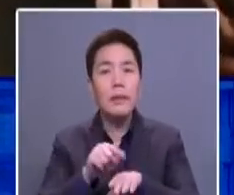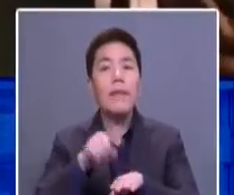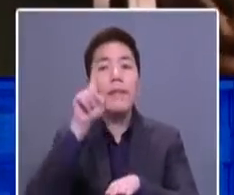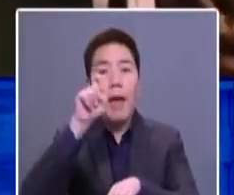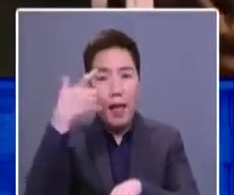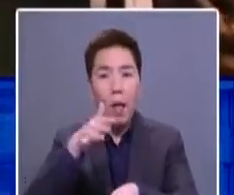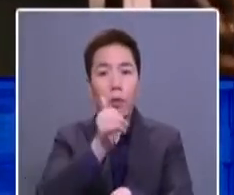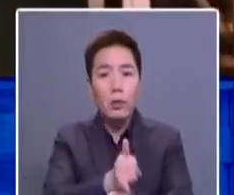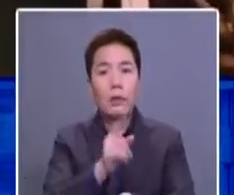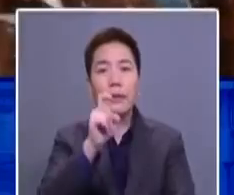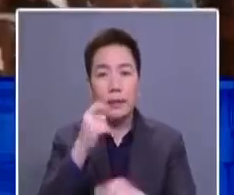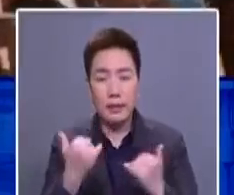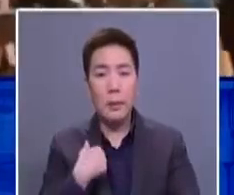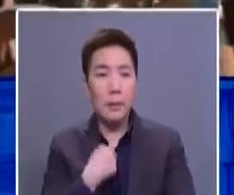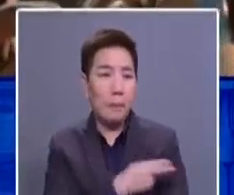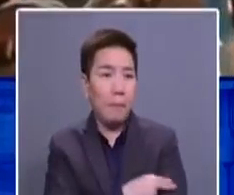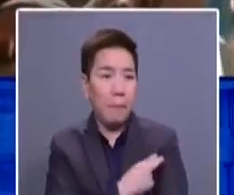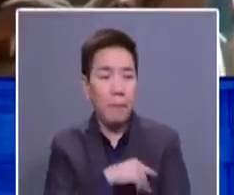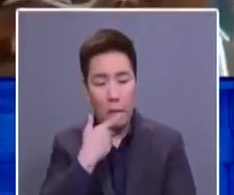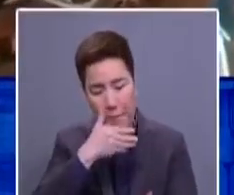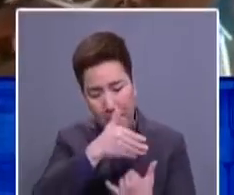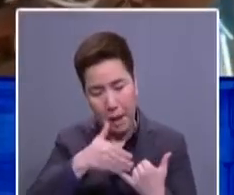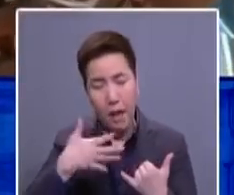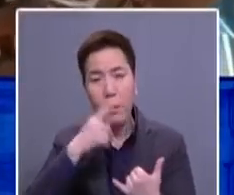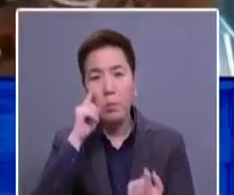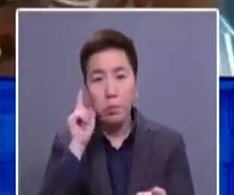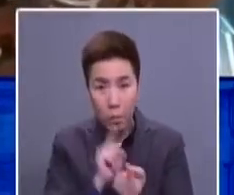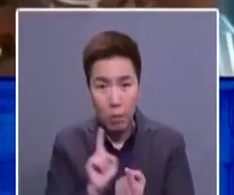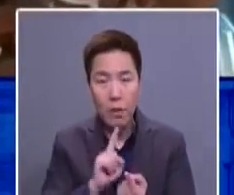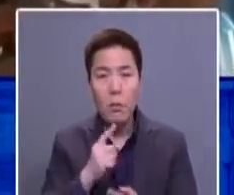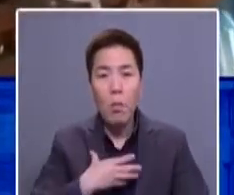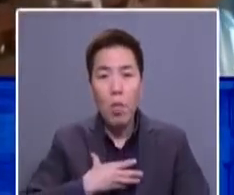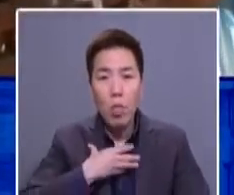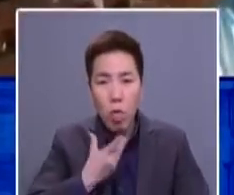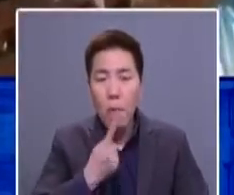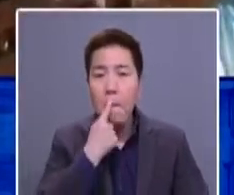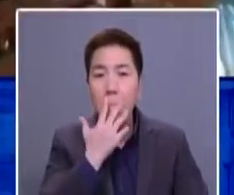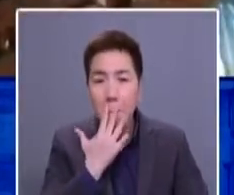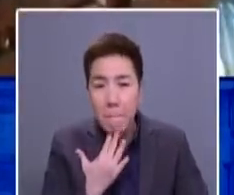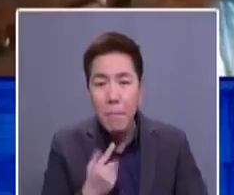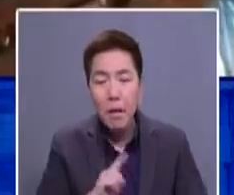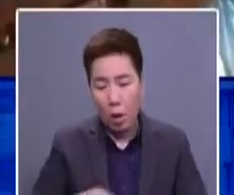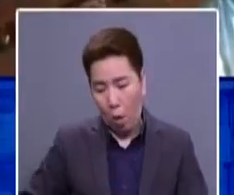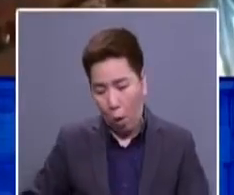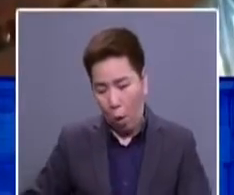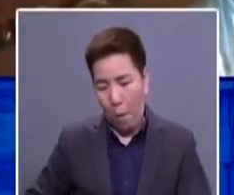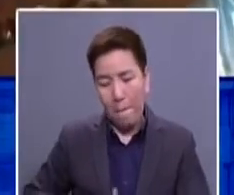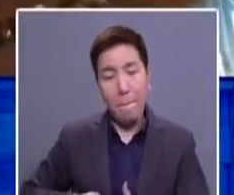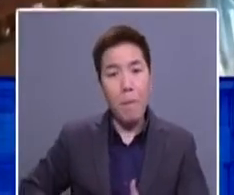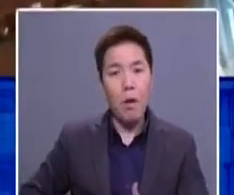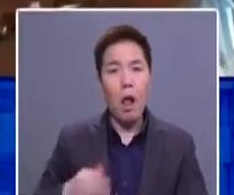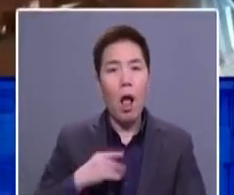สามีเสียชีวิตดีค่ะคุณหมอเนี่ยชันสูตรพลิกศพนะคะปรากฎว่ามีอาเจียนเป็นเลือดออกมาเพราะว่ากระเพาะทะลุดื่ม